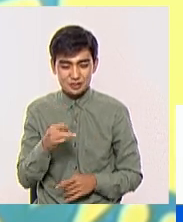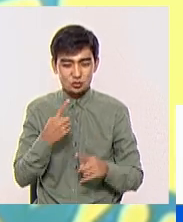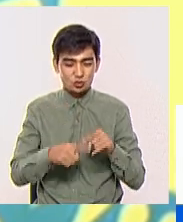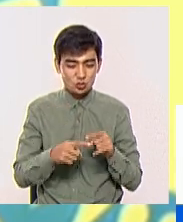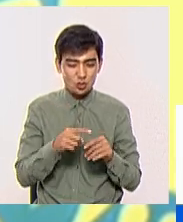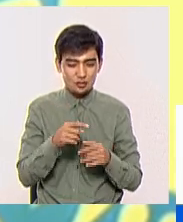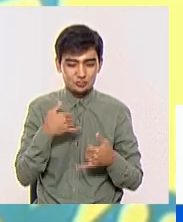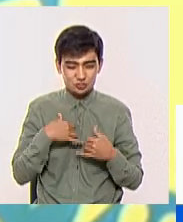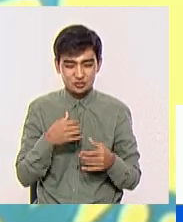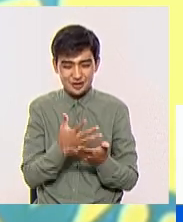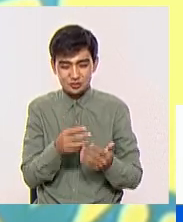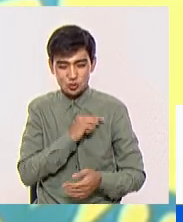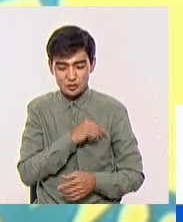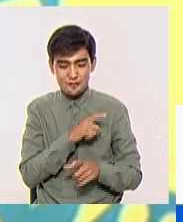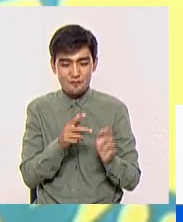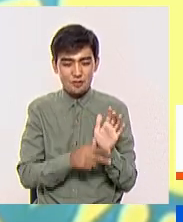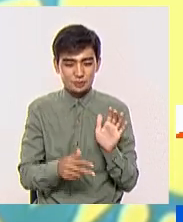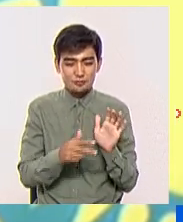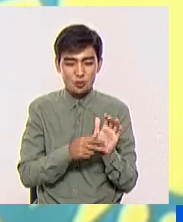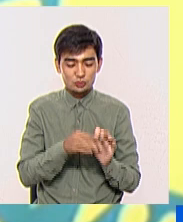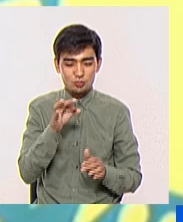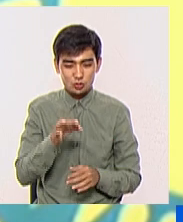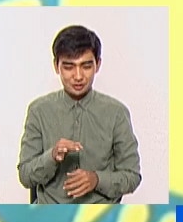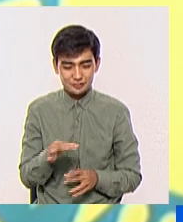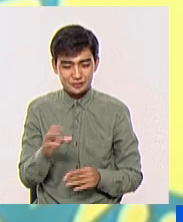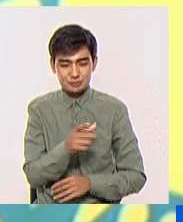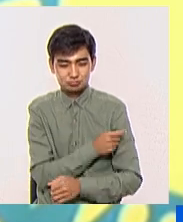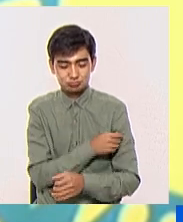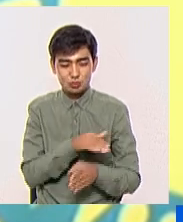қызметкерлердің 88,4% КВИ-ге қарсы вакцина алды.